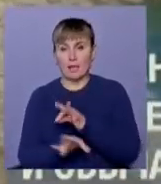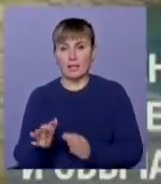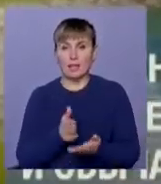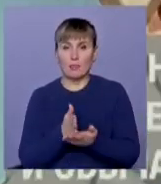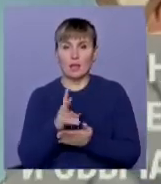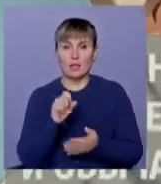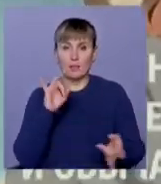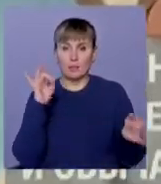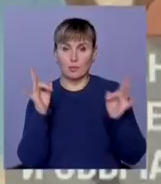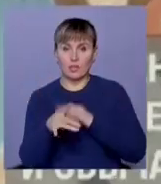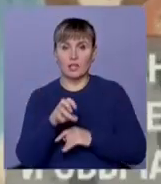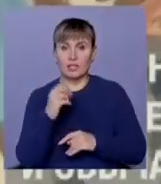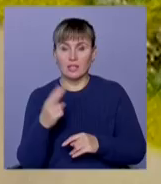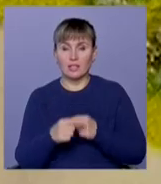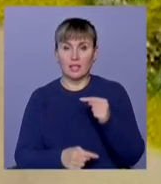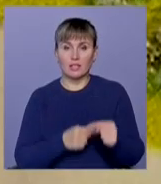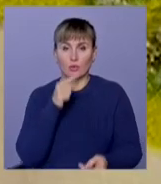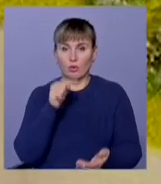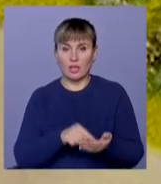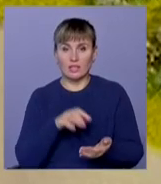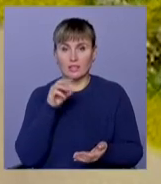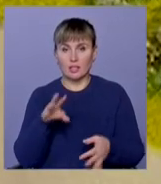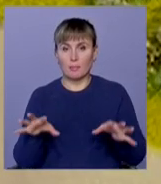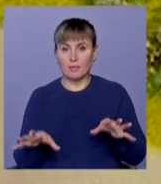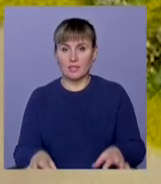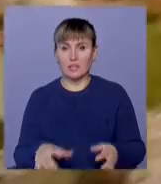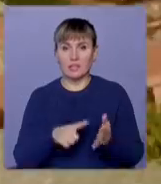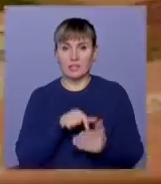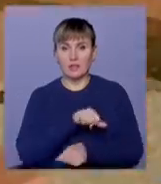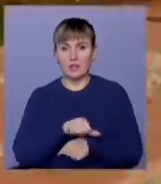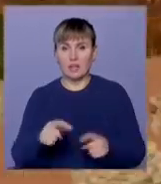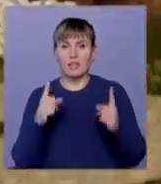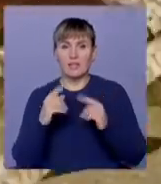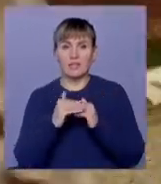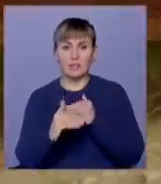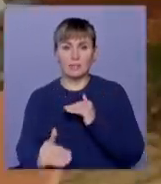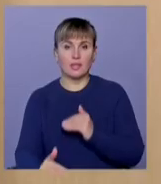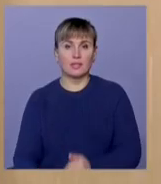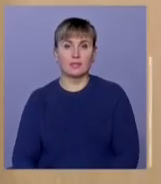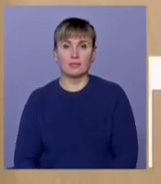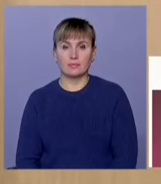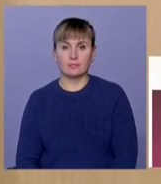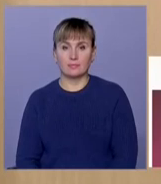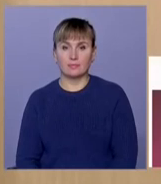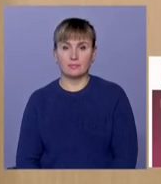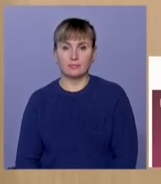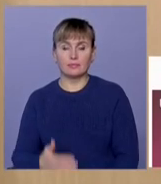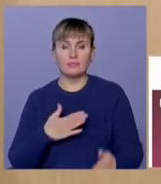на популяризацию национальных традиций, указанных в статье президента «7 граней Великой степи». Рад, что